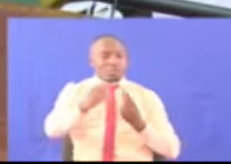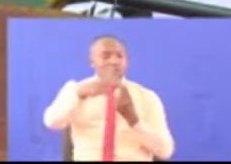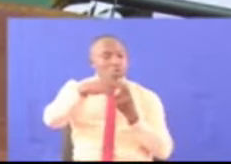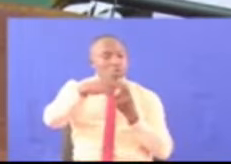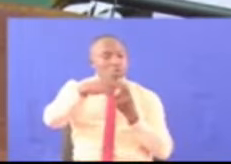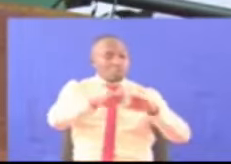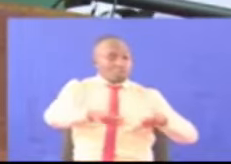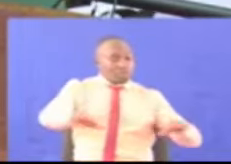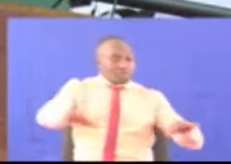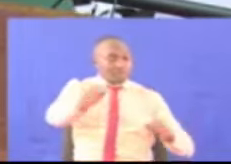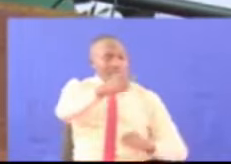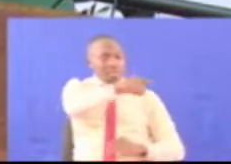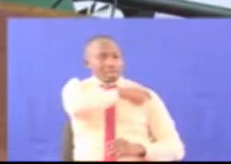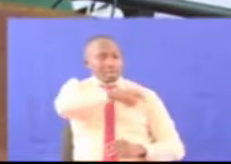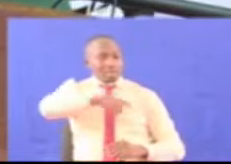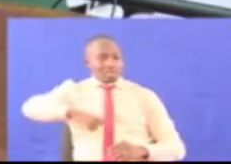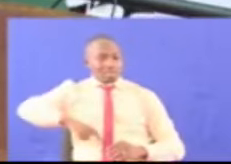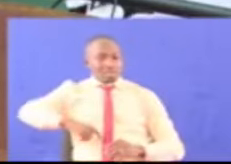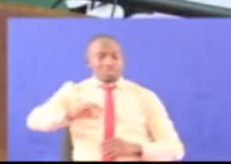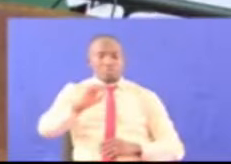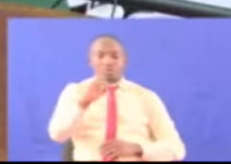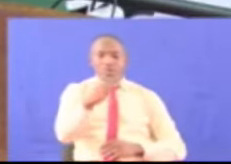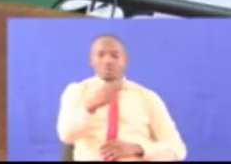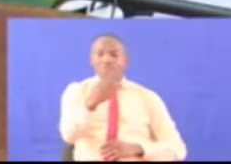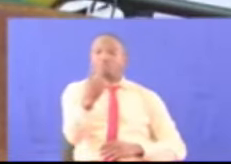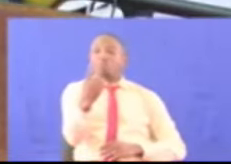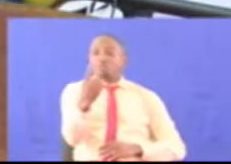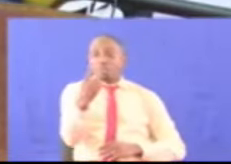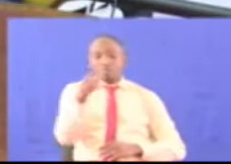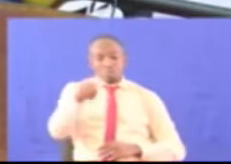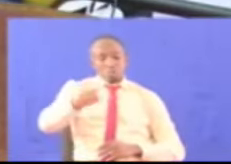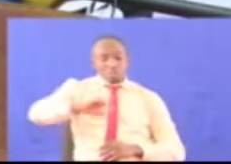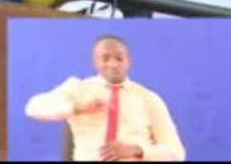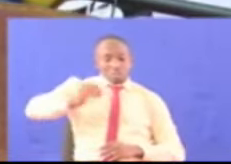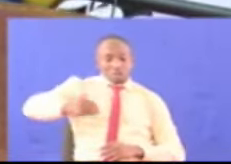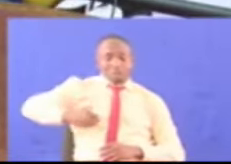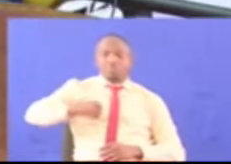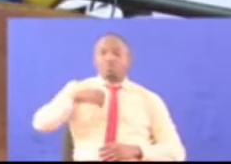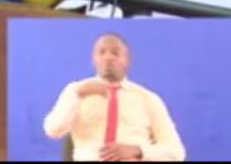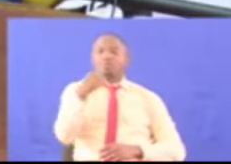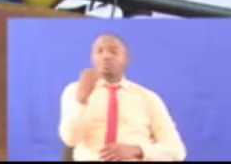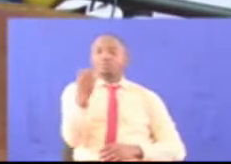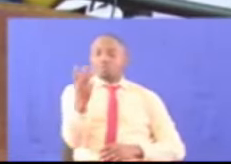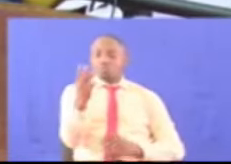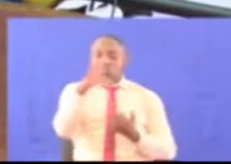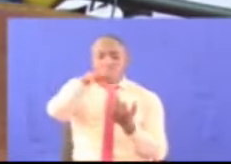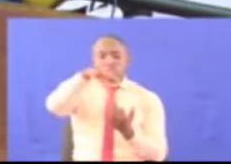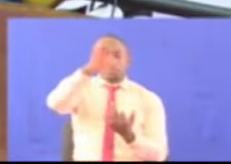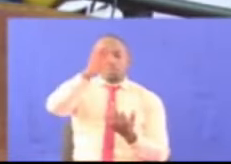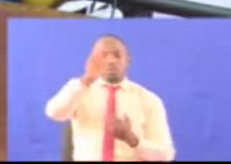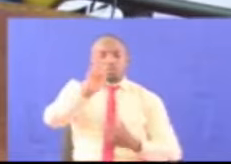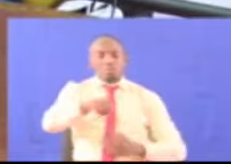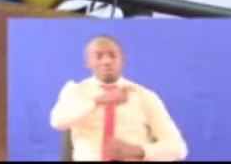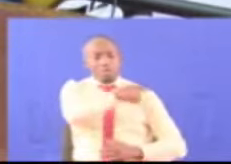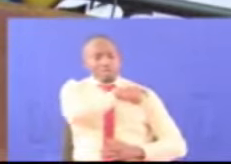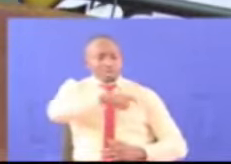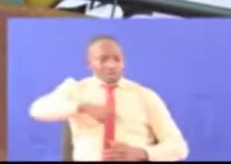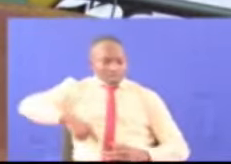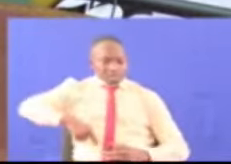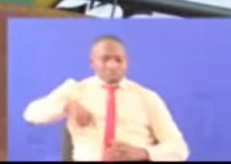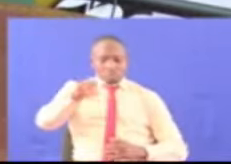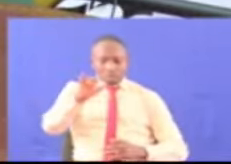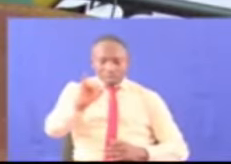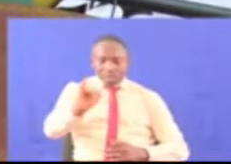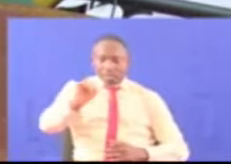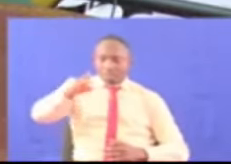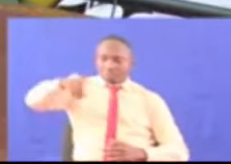31 wa IPU, kama alivyosema katibu wa bunge, ni mwanamke wa tatu kuwahi kuchaguliwa kuwa rais wa IPU